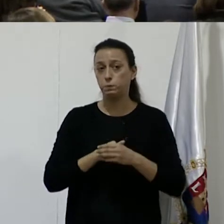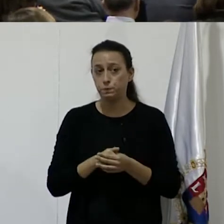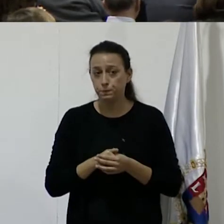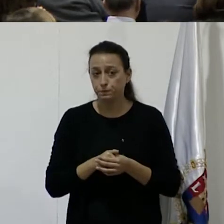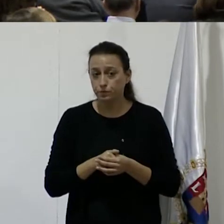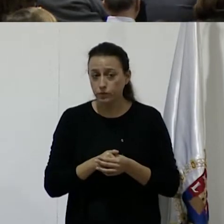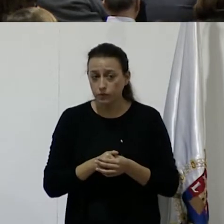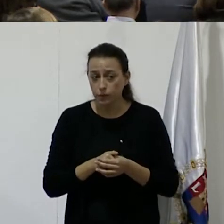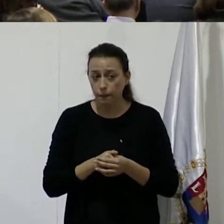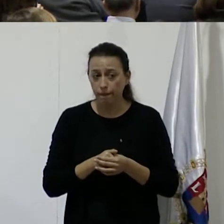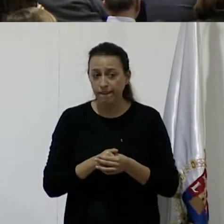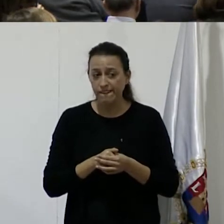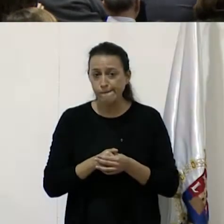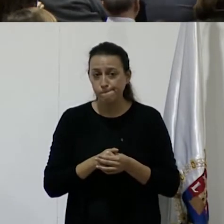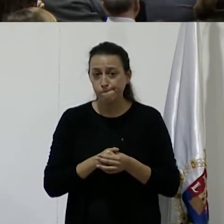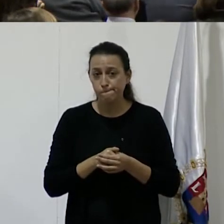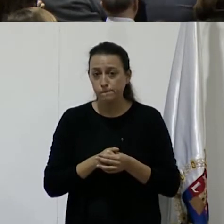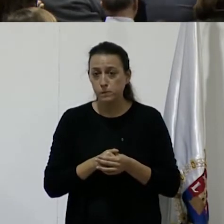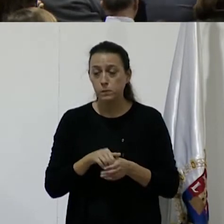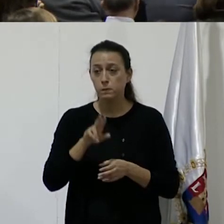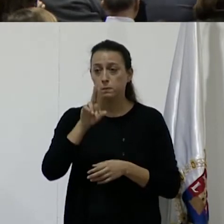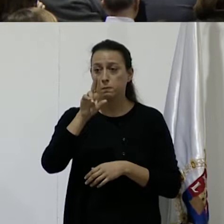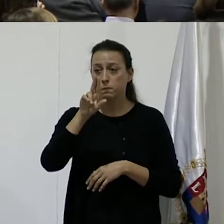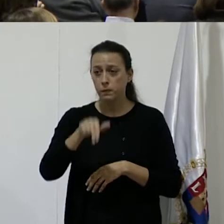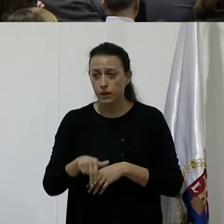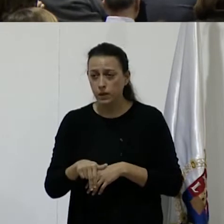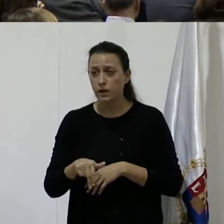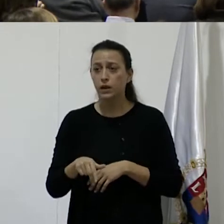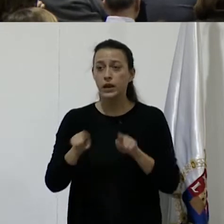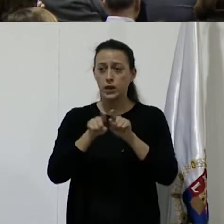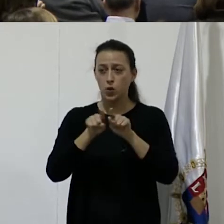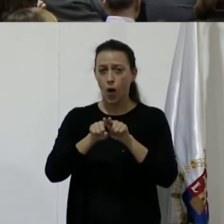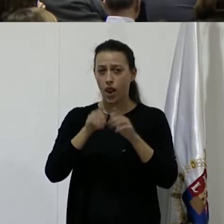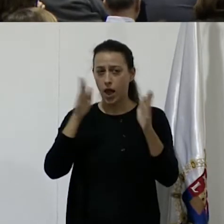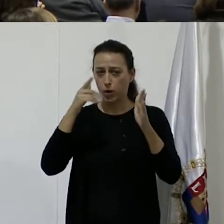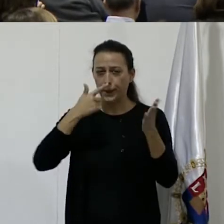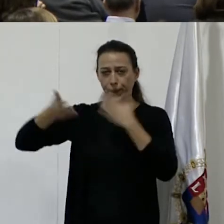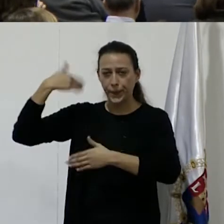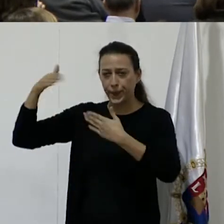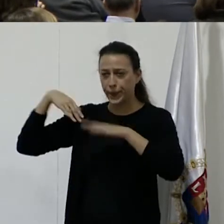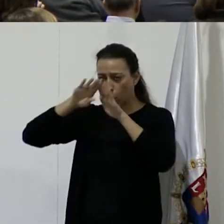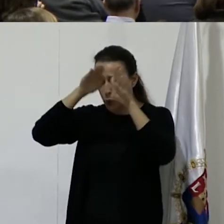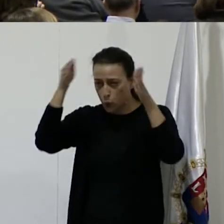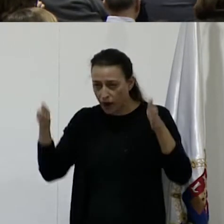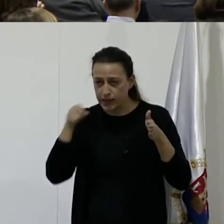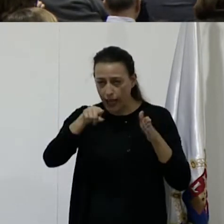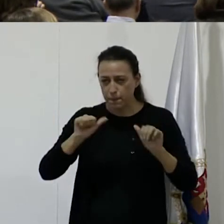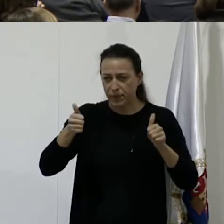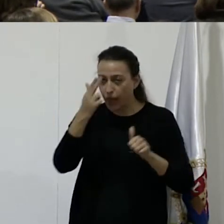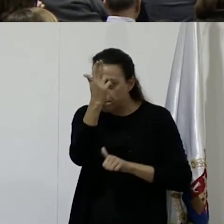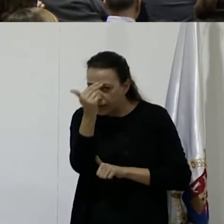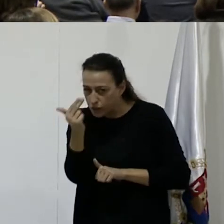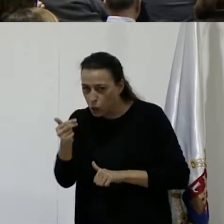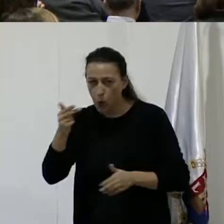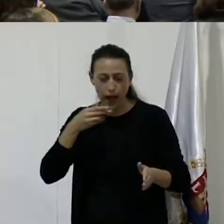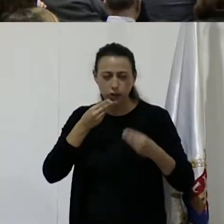Un principi en les parets de la cova que ens revela el component místic. En l'inici van estar la màgia i l'element